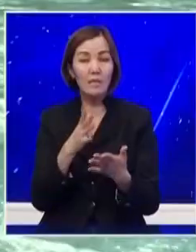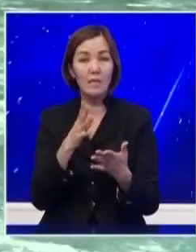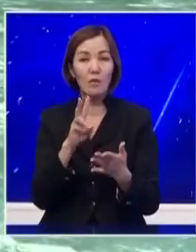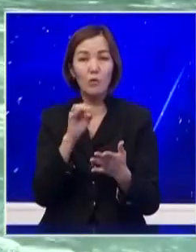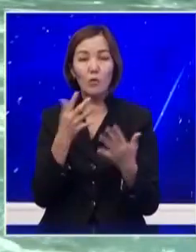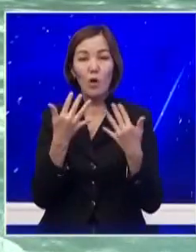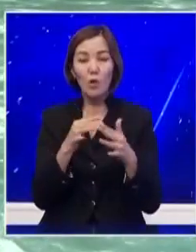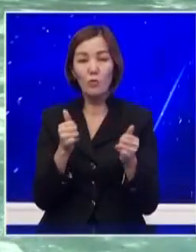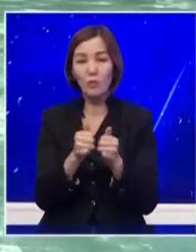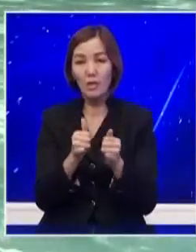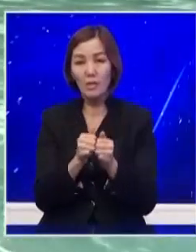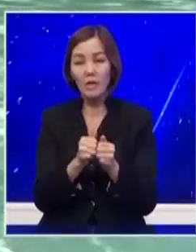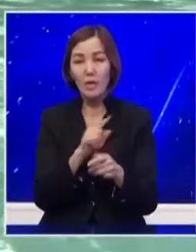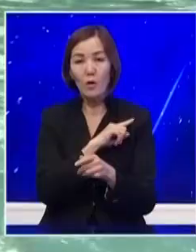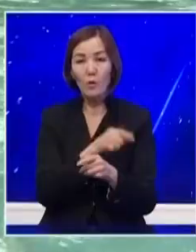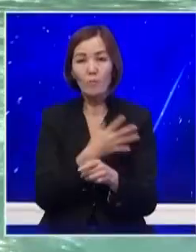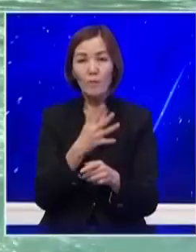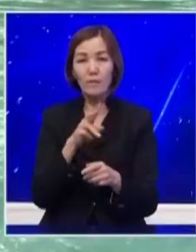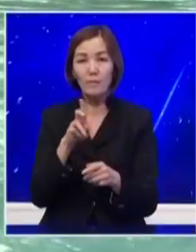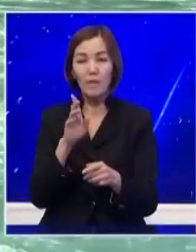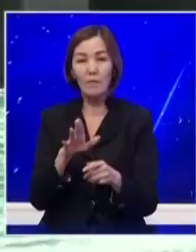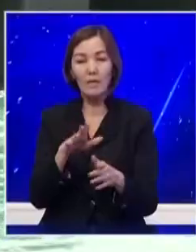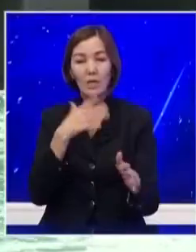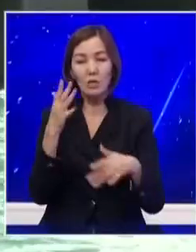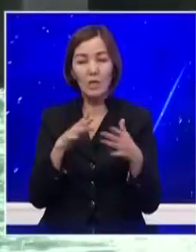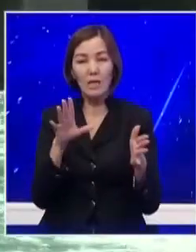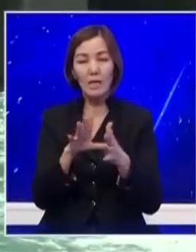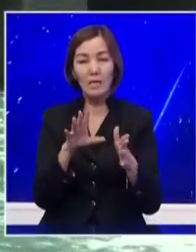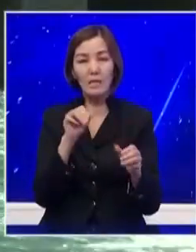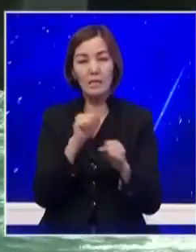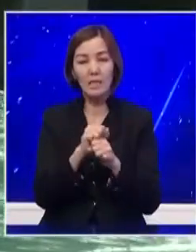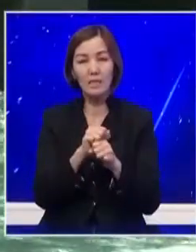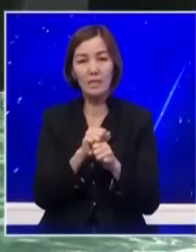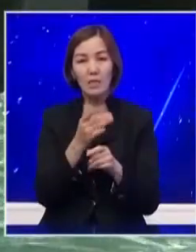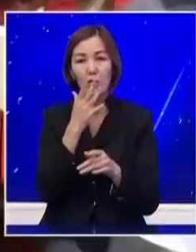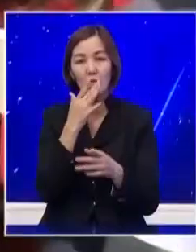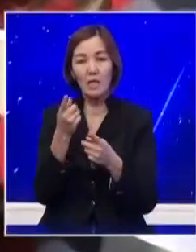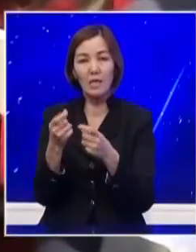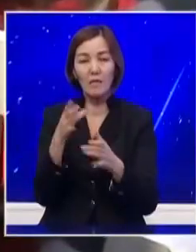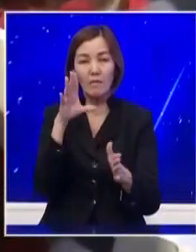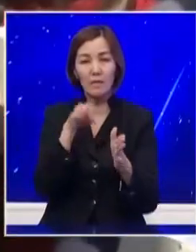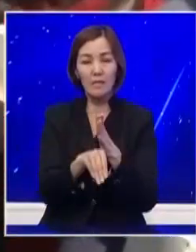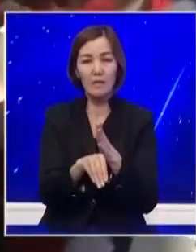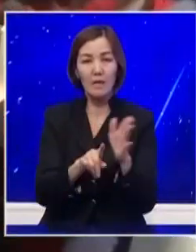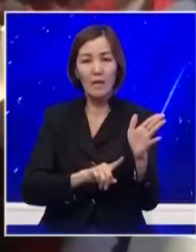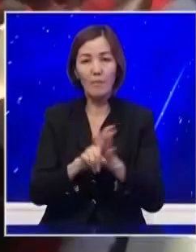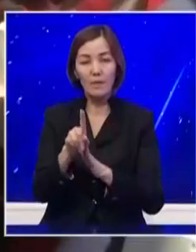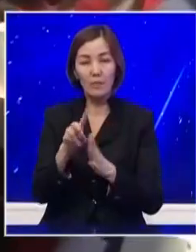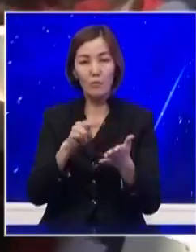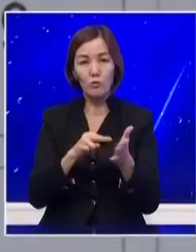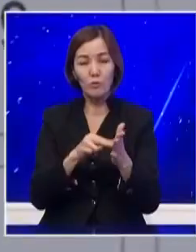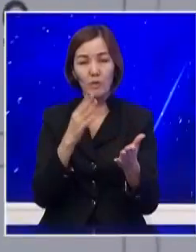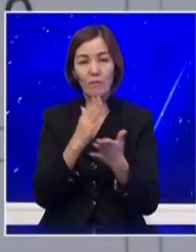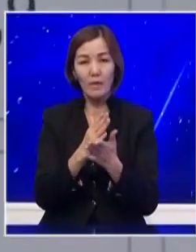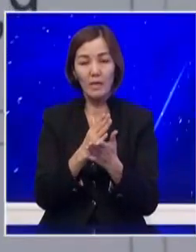ауылы маңында жалпы қуаттылығы 5 мегабайттық жел электр станциясының құрылысын шетелдік инвесторлар арқылы бастауды ойға алып